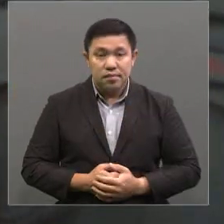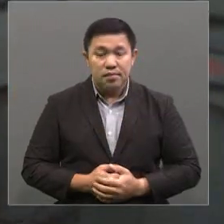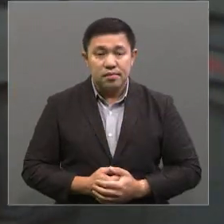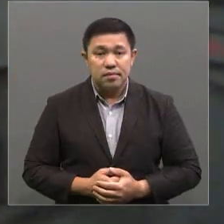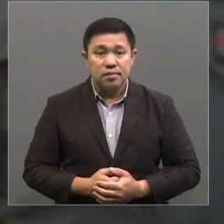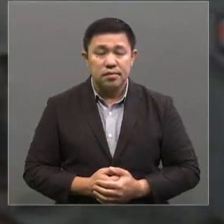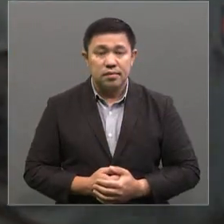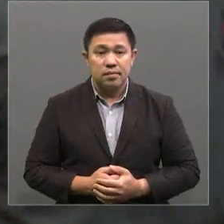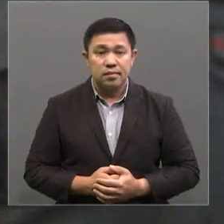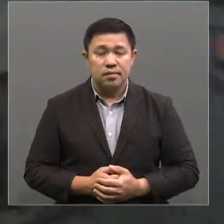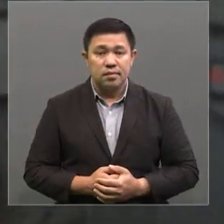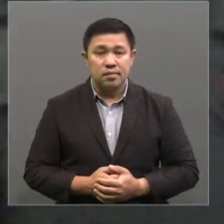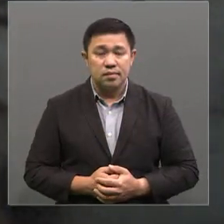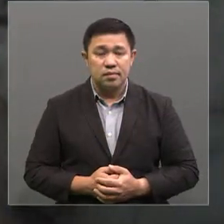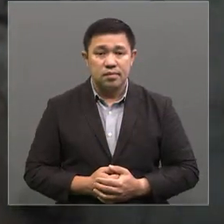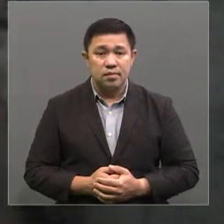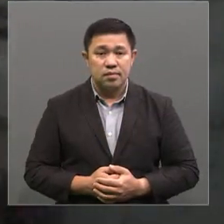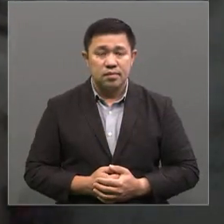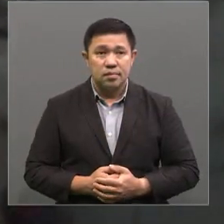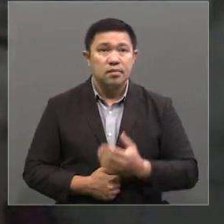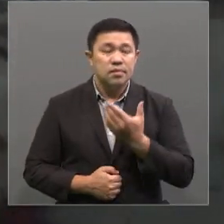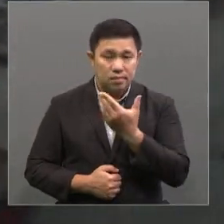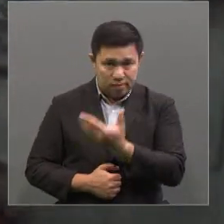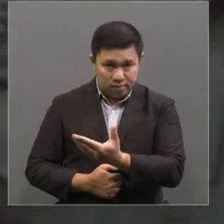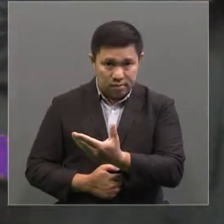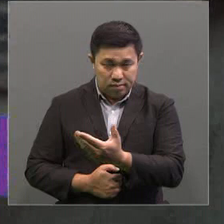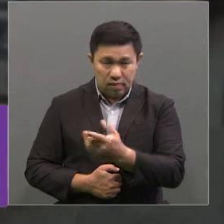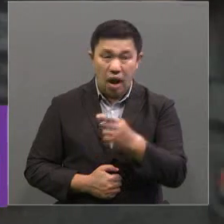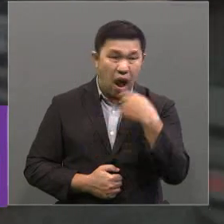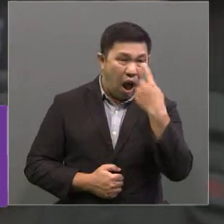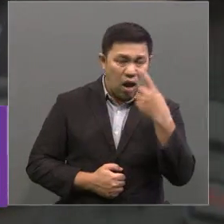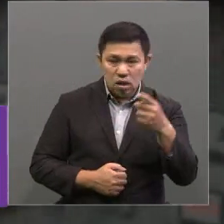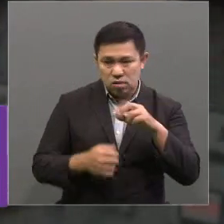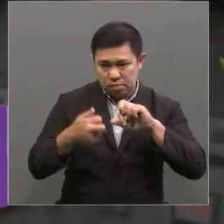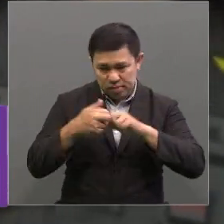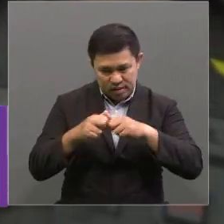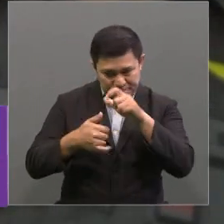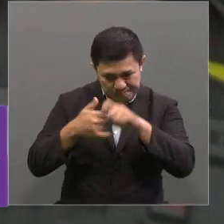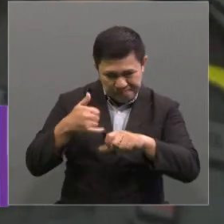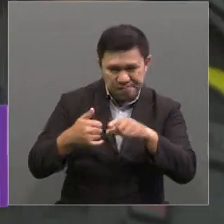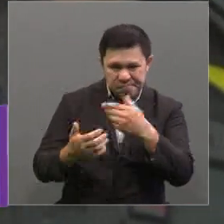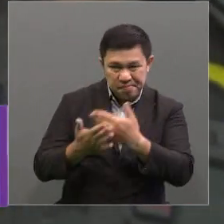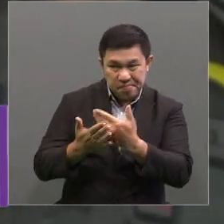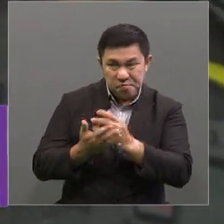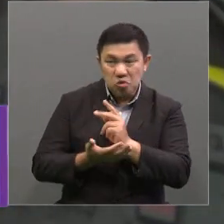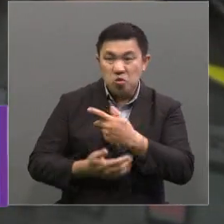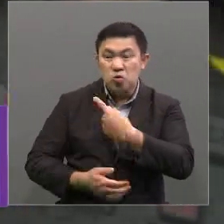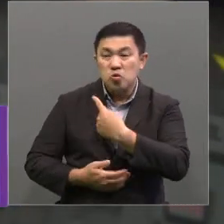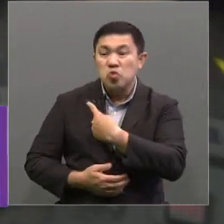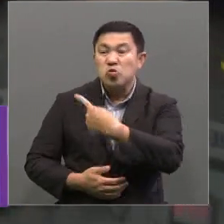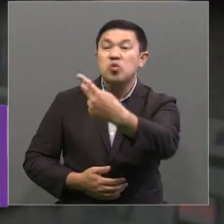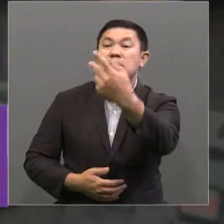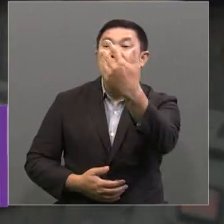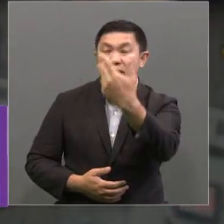โดยเฉพาะส่วนเจ้าหนี้ที่ไปเข้าไปดำเนินการข่มขู่นะครับมีพฤติกรรมข่มขู่หรือว่าคุกคาม